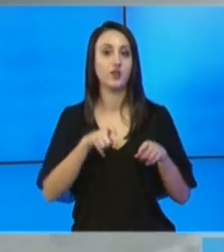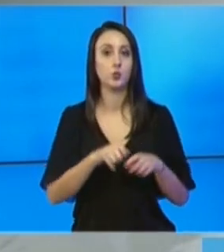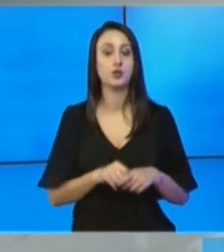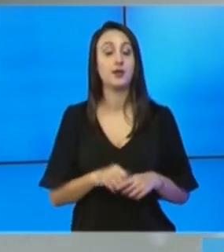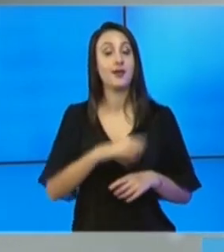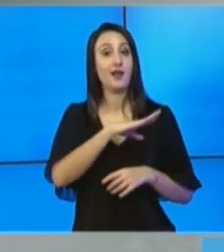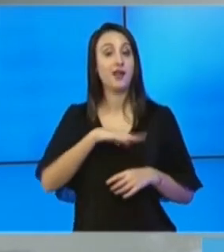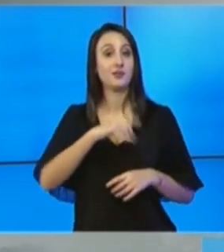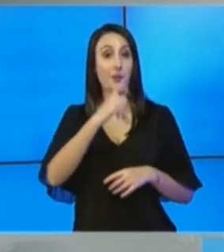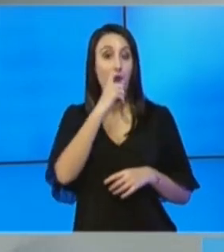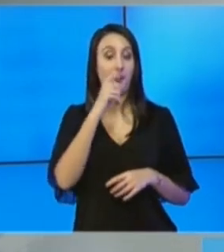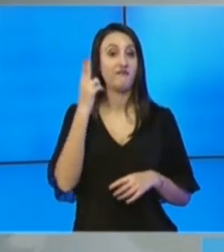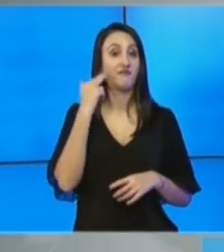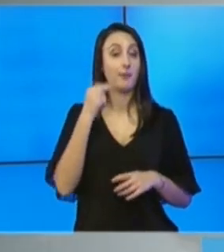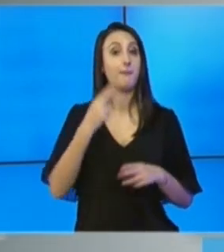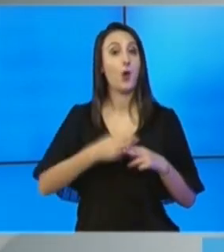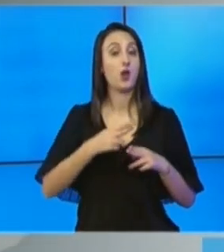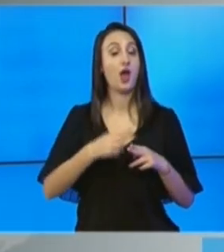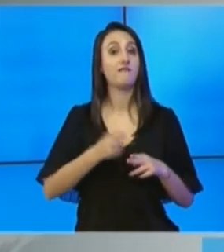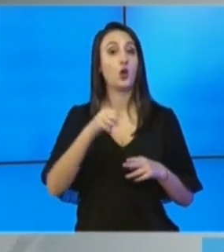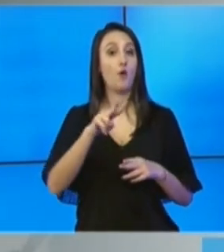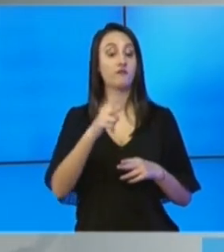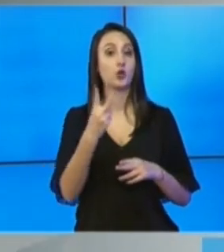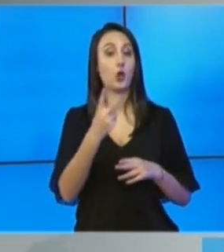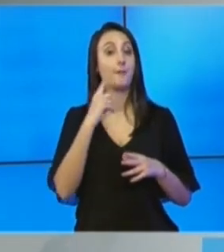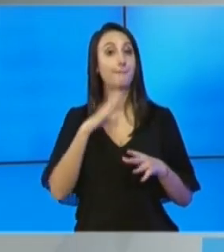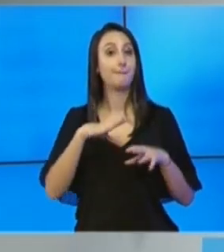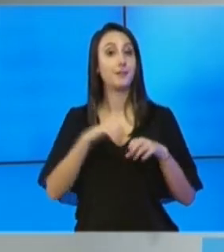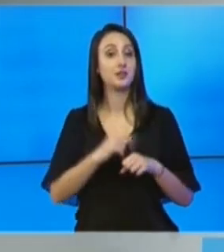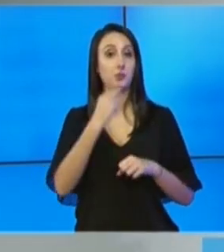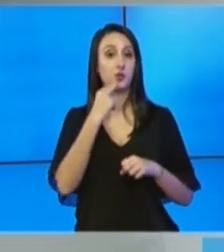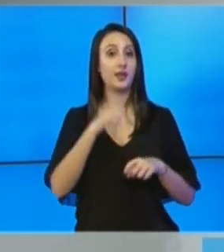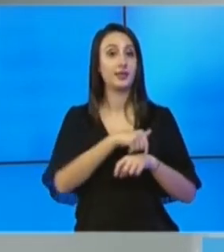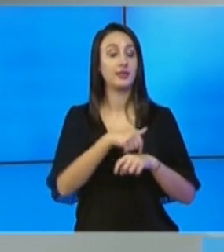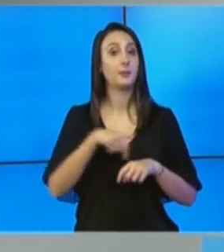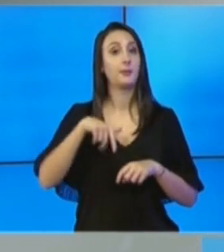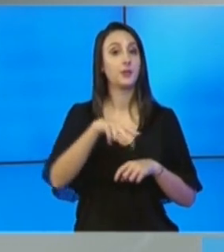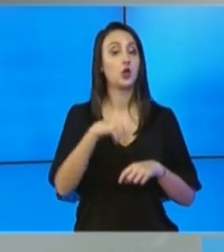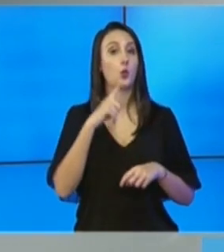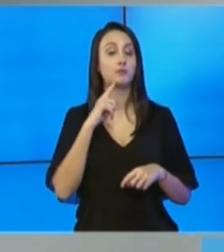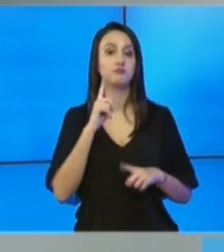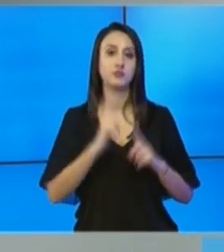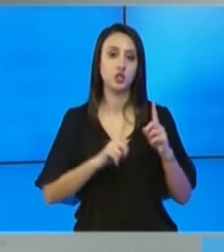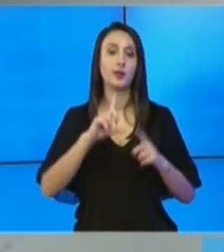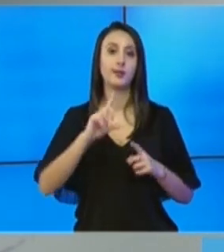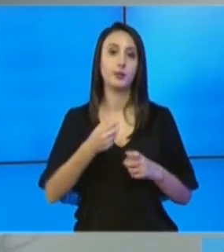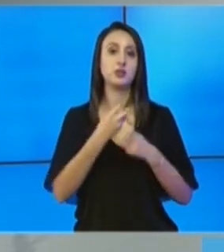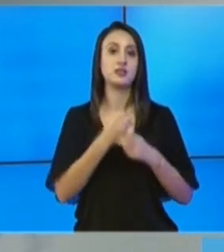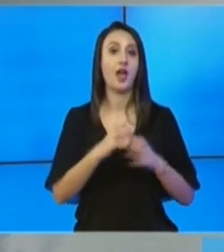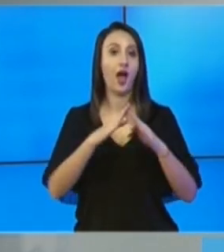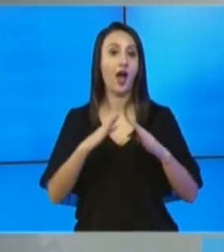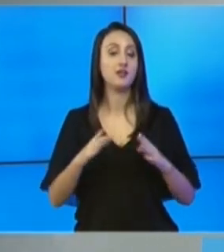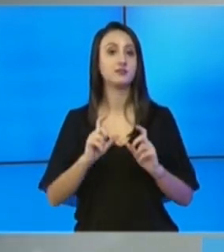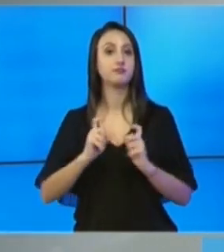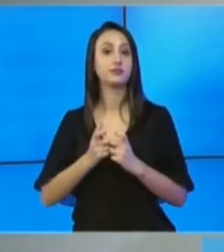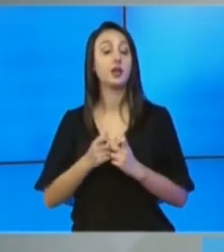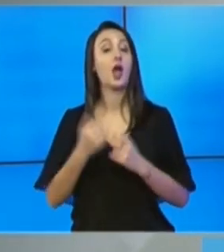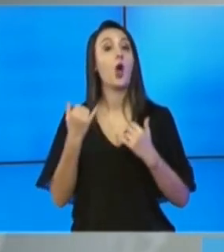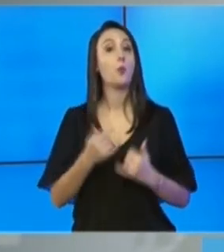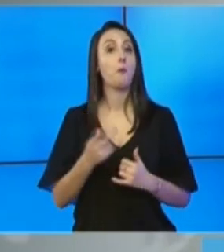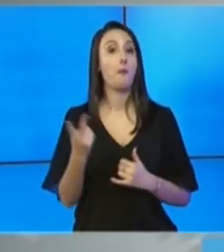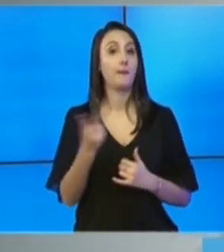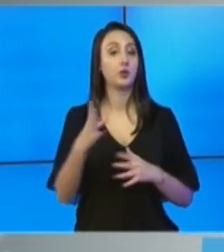În Galați, un bărbat și o femeie infectați cu SARS-CoV-2 au fost prinși de polițiști în timp ce mergeau spre un privechi, deși ar fi trebuit să stea acasă în carantină. Acum